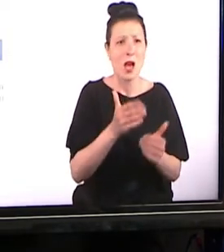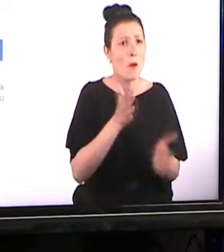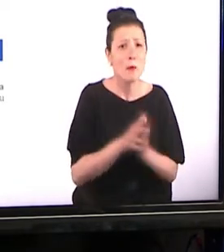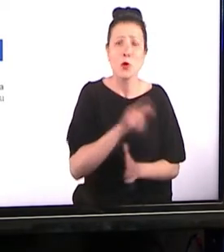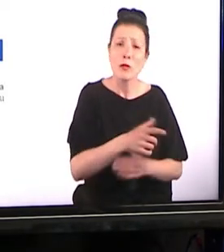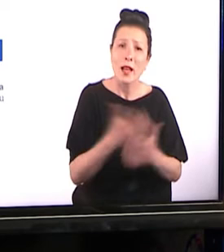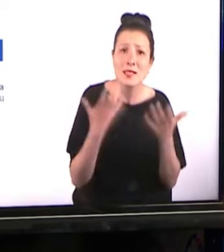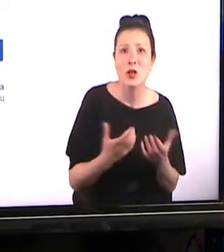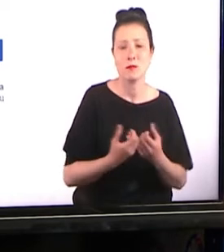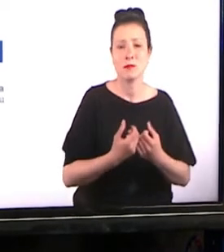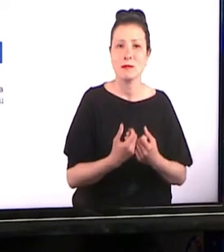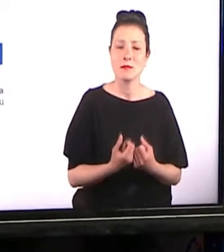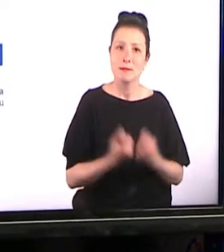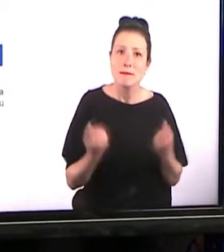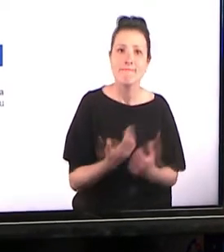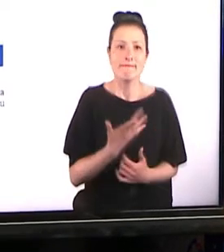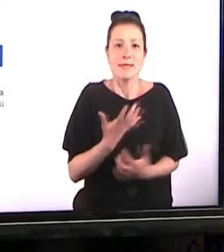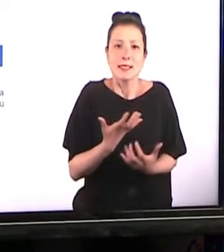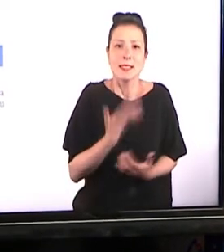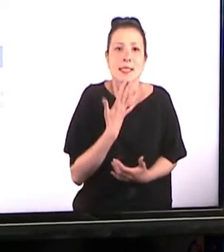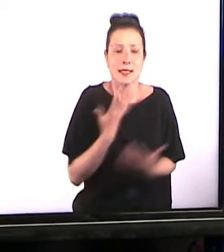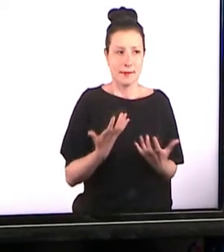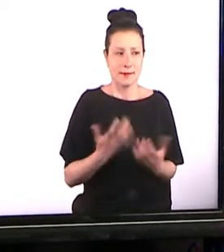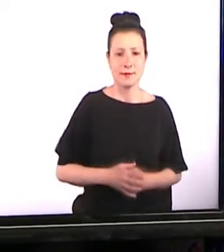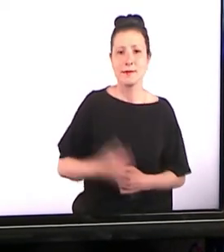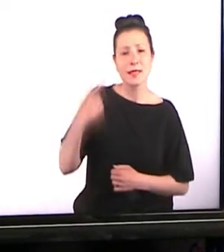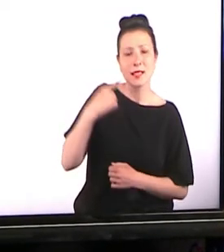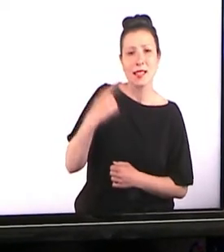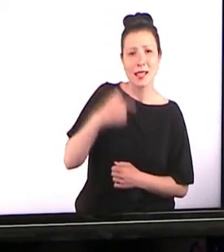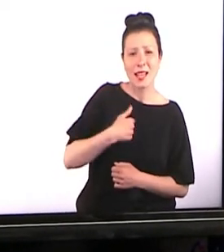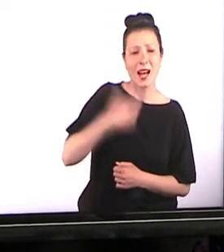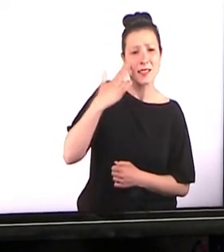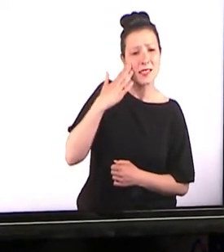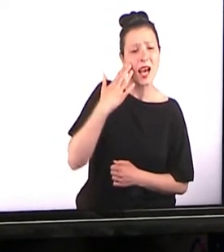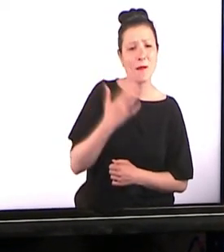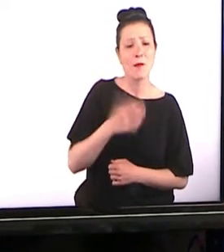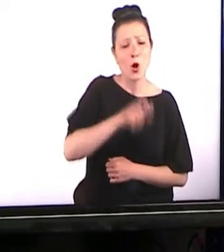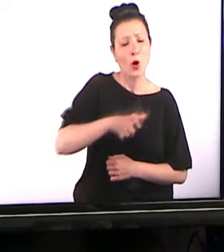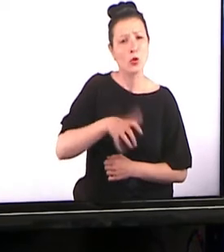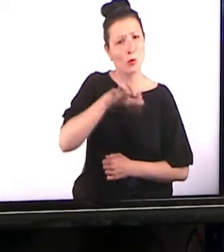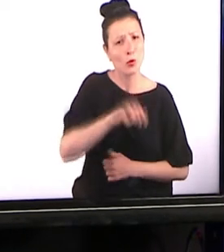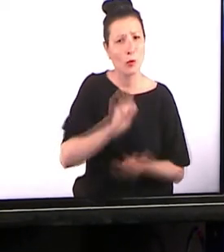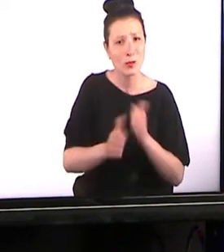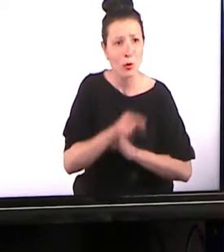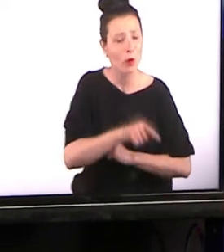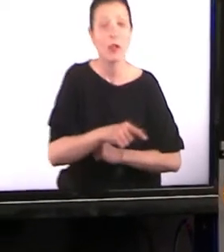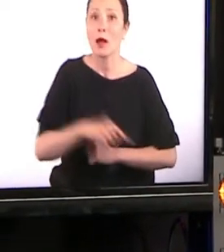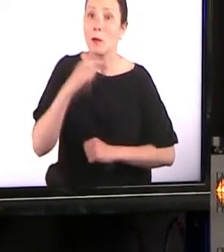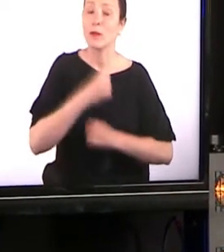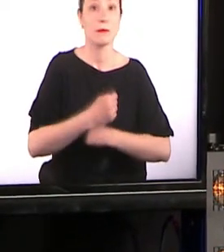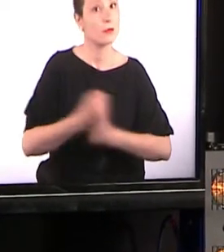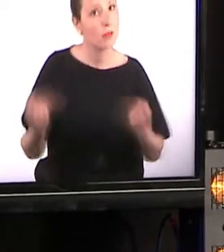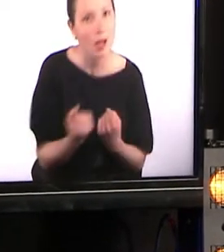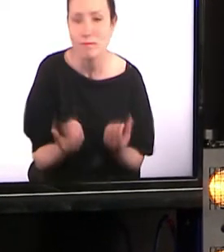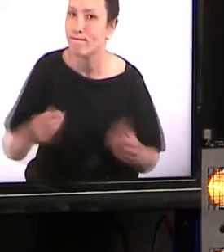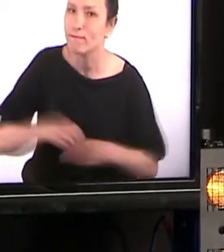chodzi o to, że ja znam osoby z kręgu sportu, tak, że te osoby potrafią bardzo się zaangażować w to, co robią. Potrafią naprawdę robić